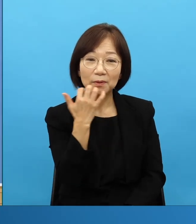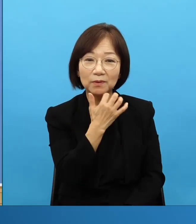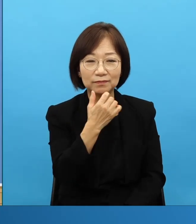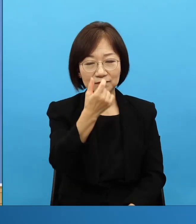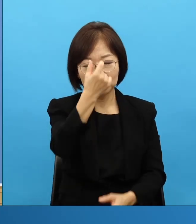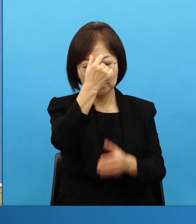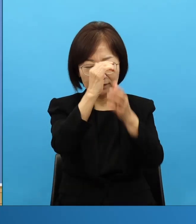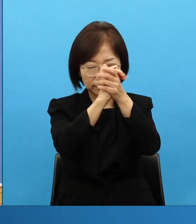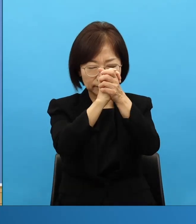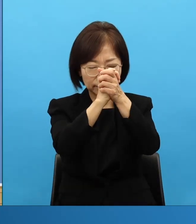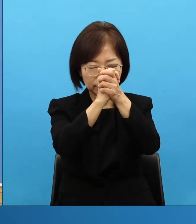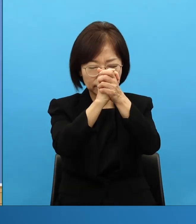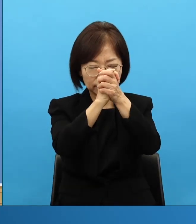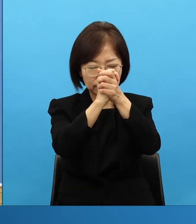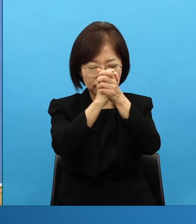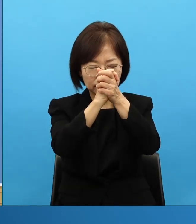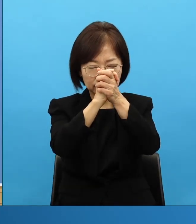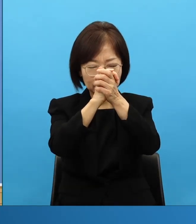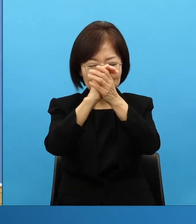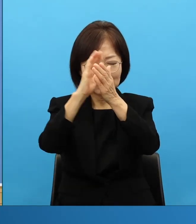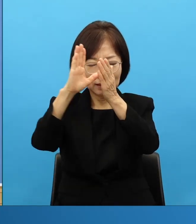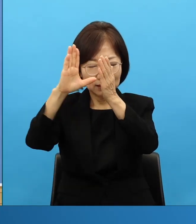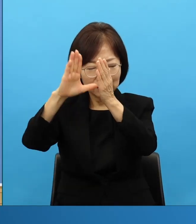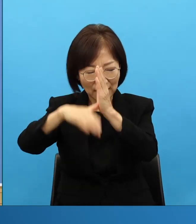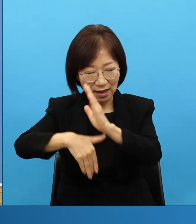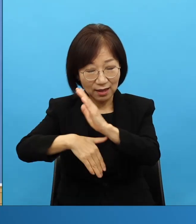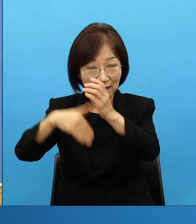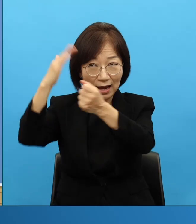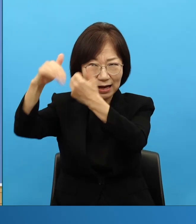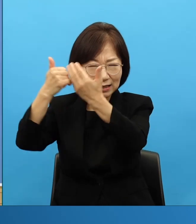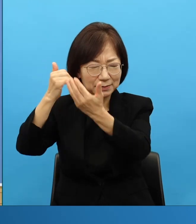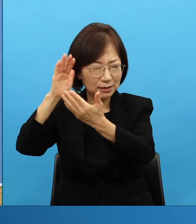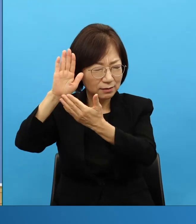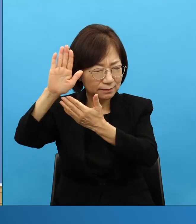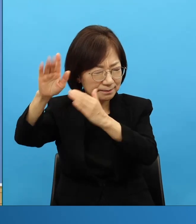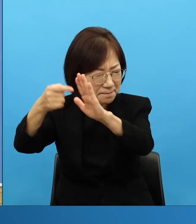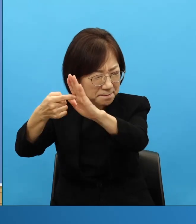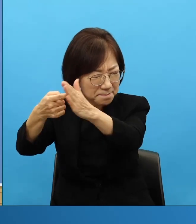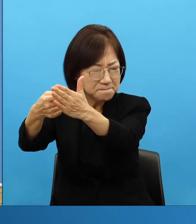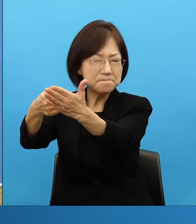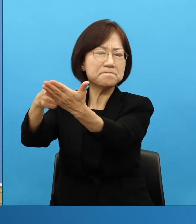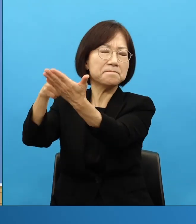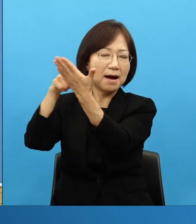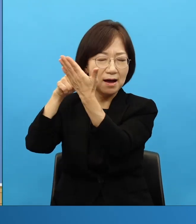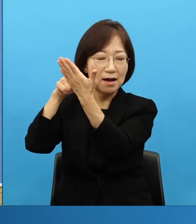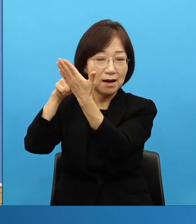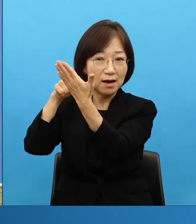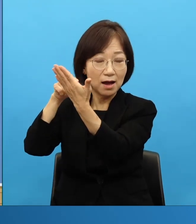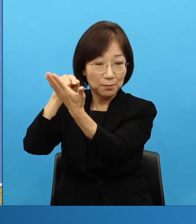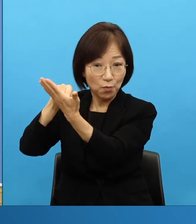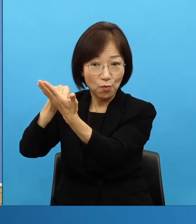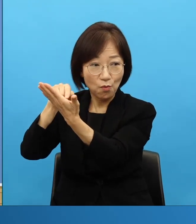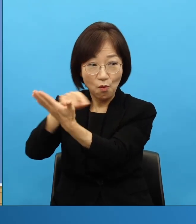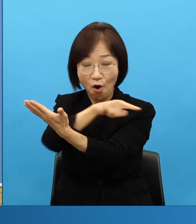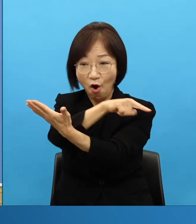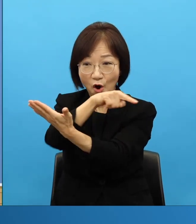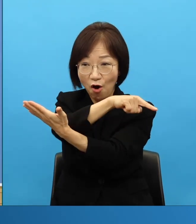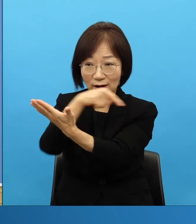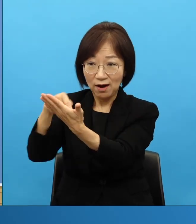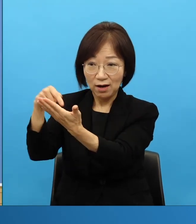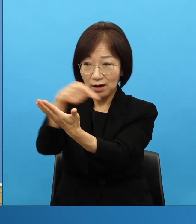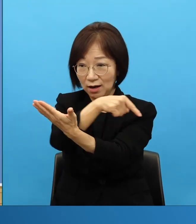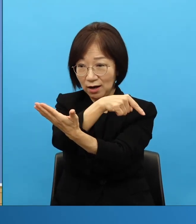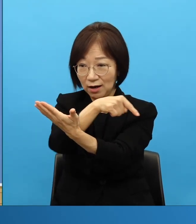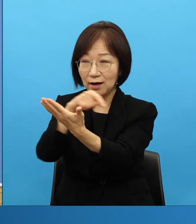아니고 기도하는 중에 하나님이 보여준 거예요. We see that when Peter was praying, God gave him a vision.